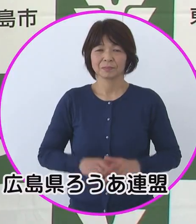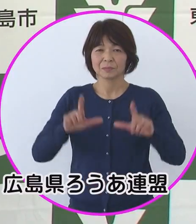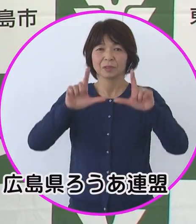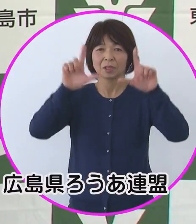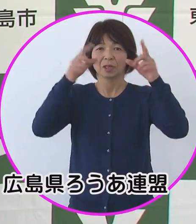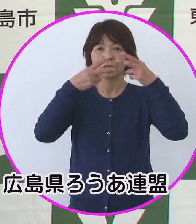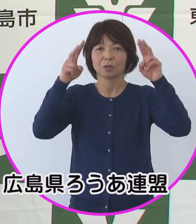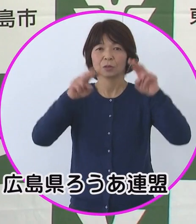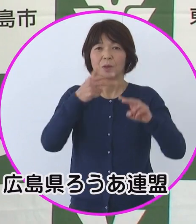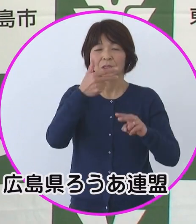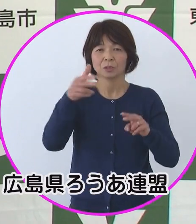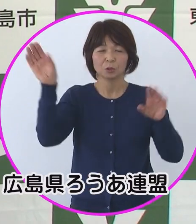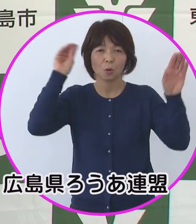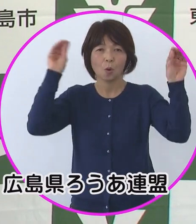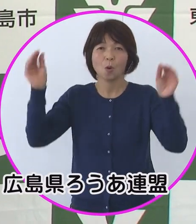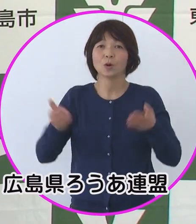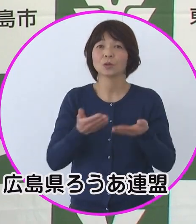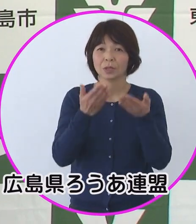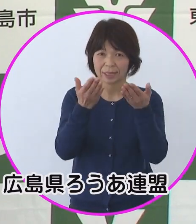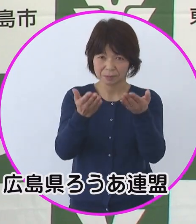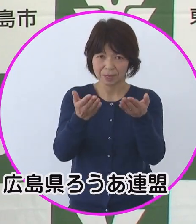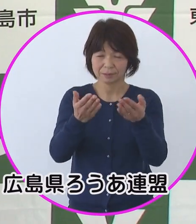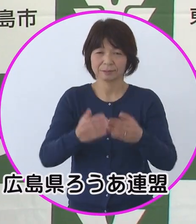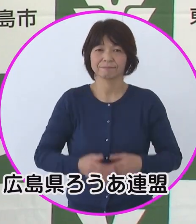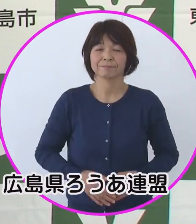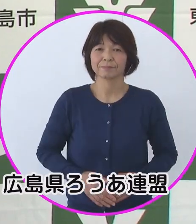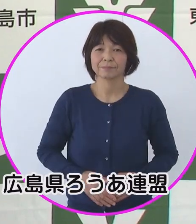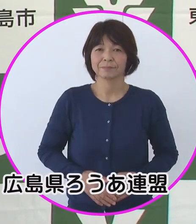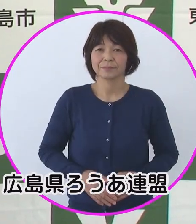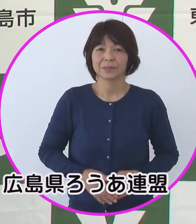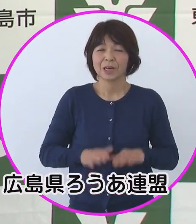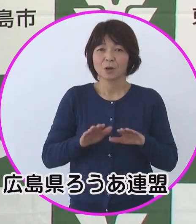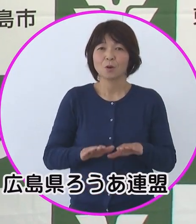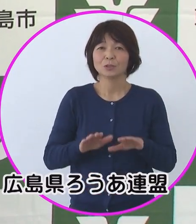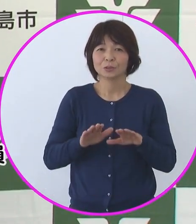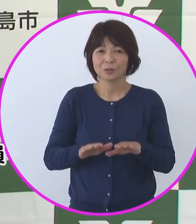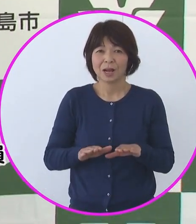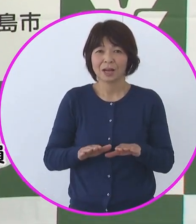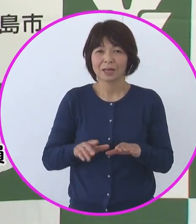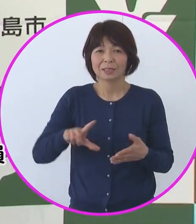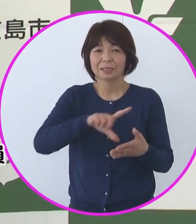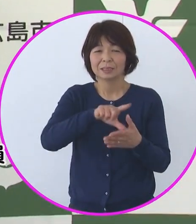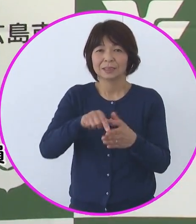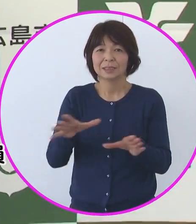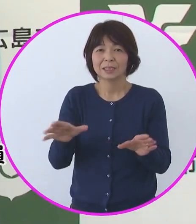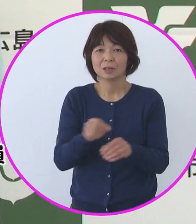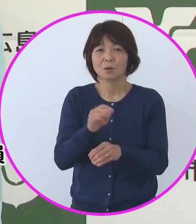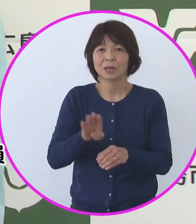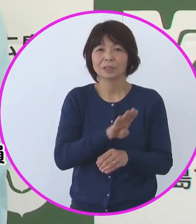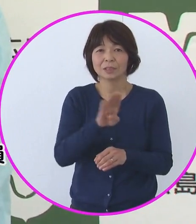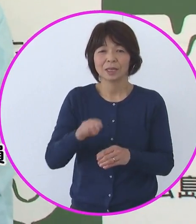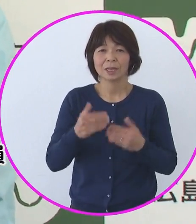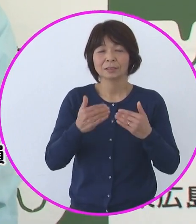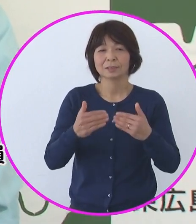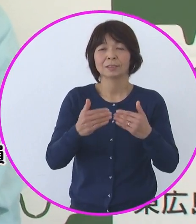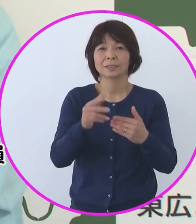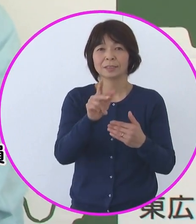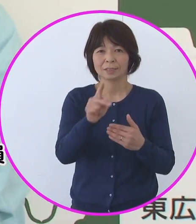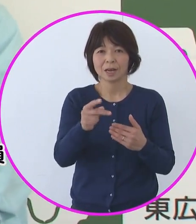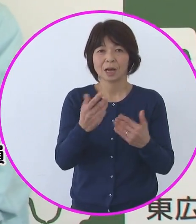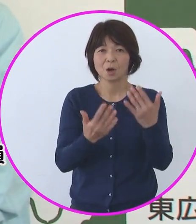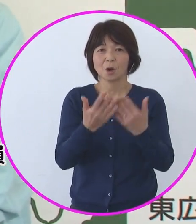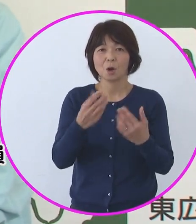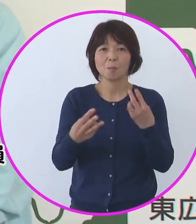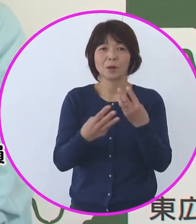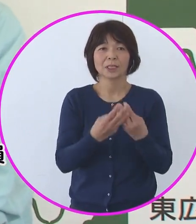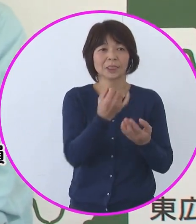東広島市の情報をお届けするマイタウン東広島、今週は地域包括ケア推進課の森田さんに紹